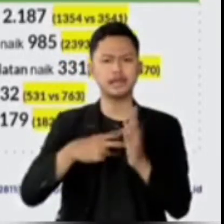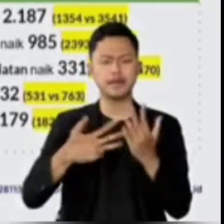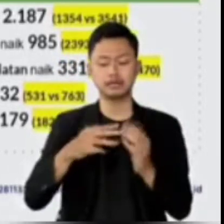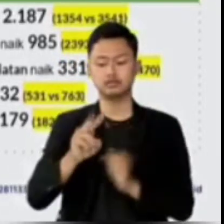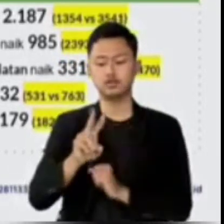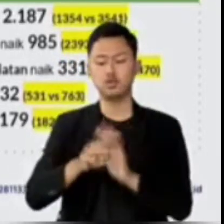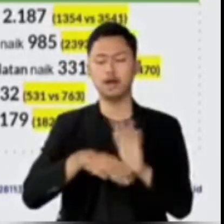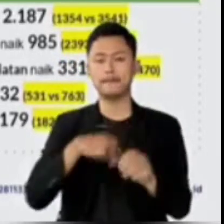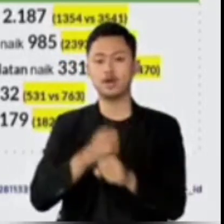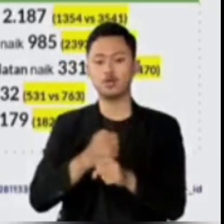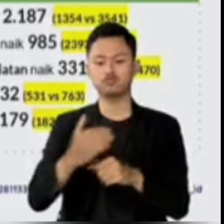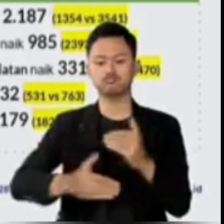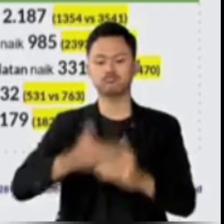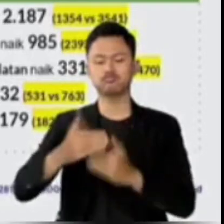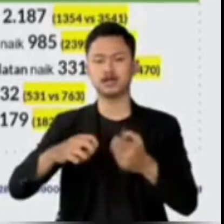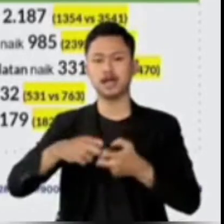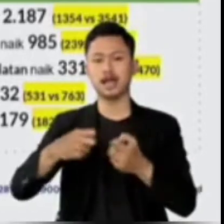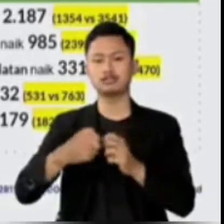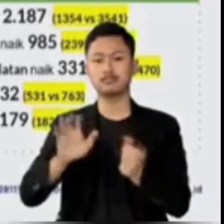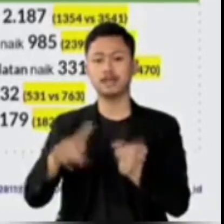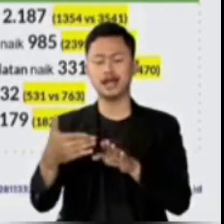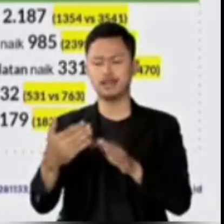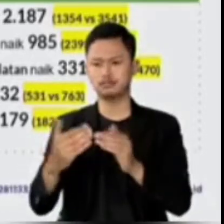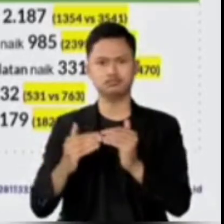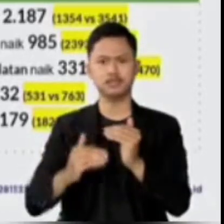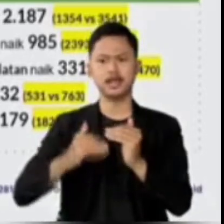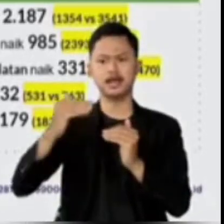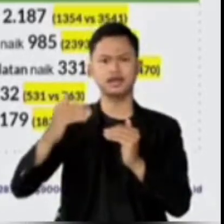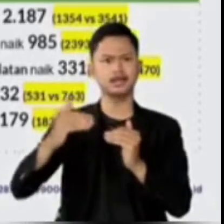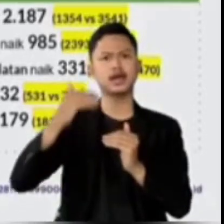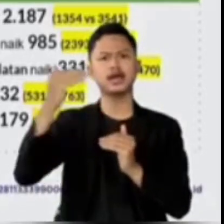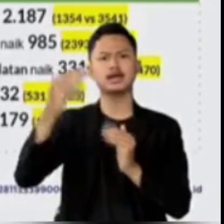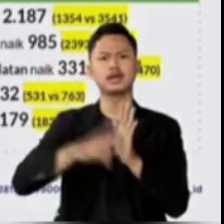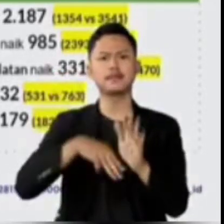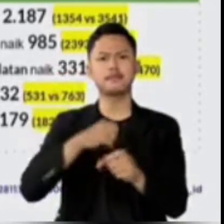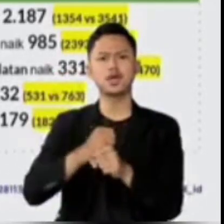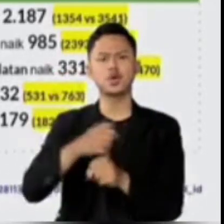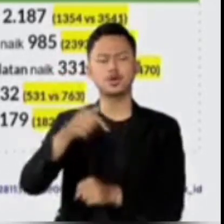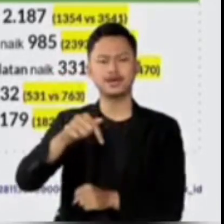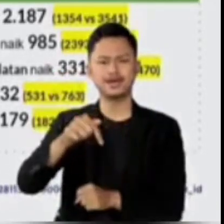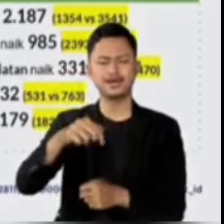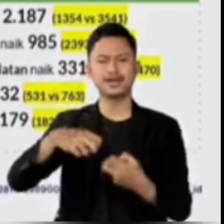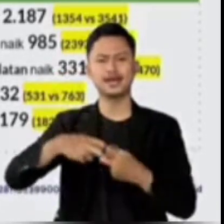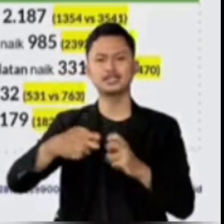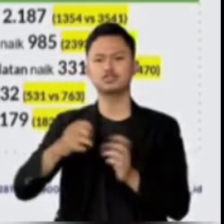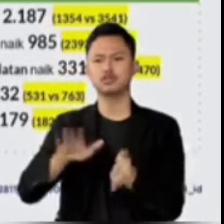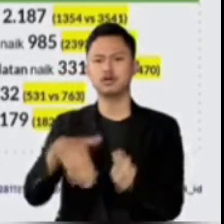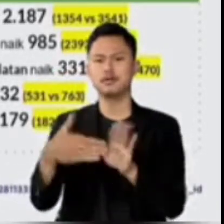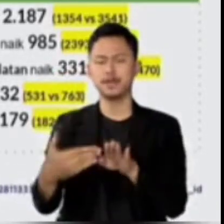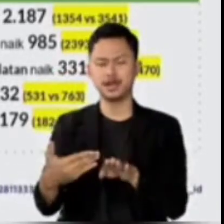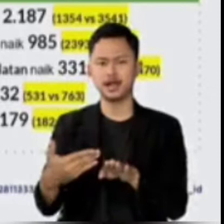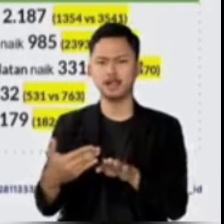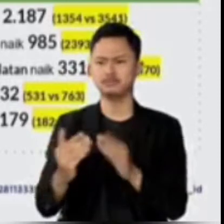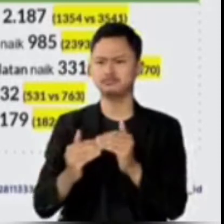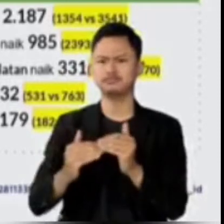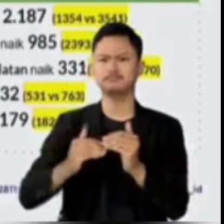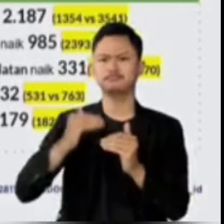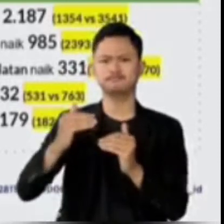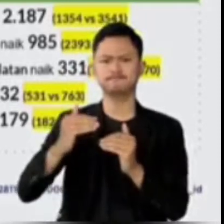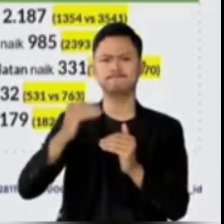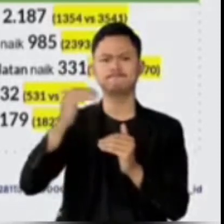berturut-turut kasus kematian baru mengalami kenaikan. Di minggu ini, kasus kematian baru mengalami